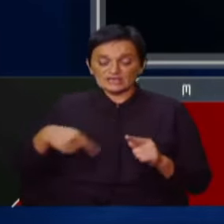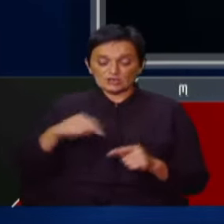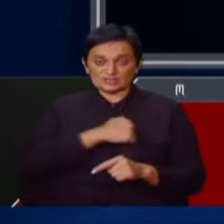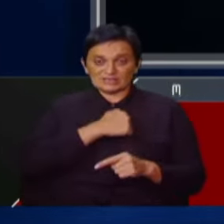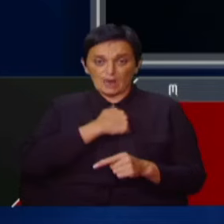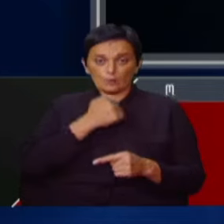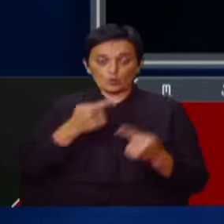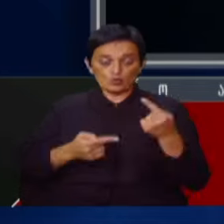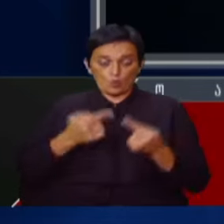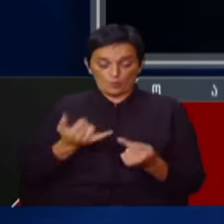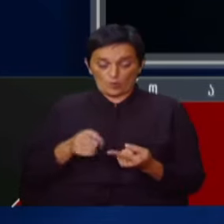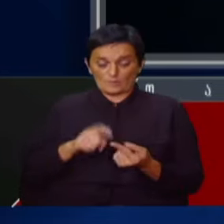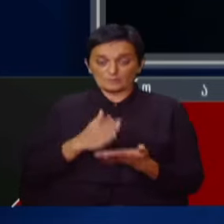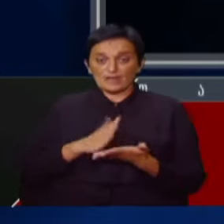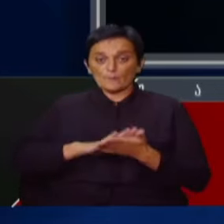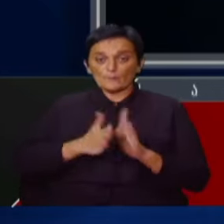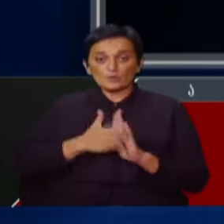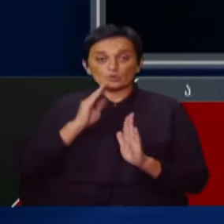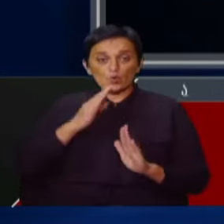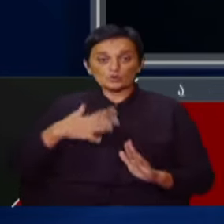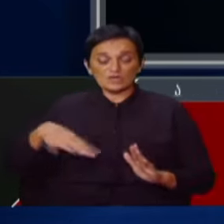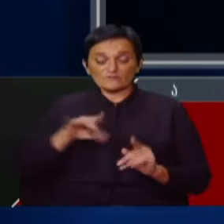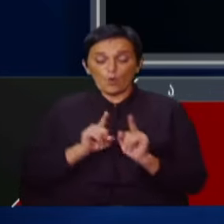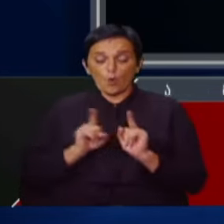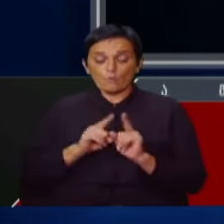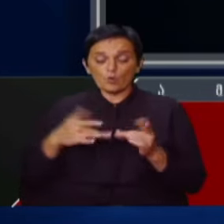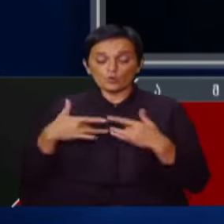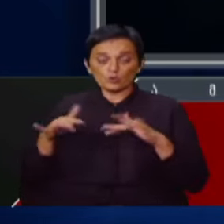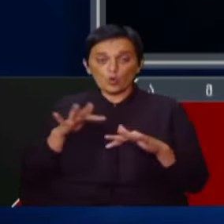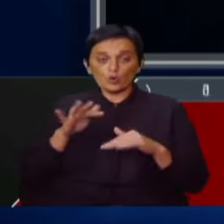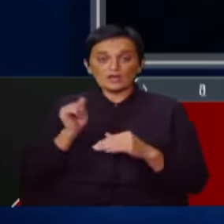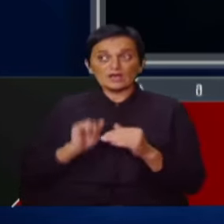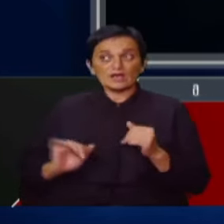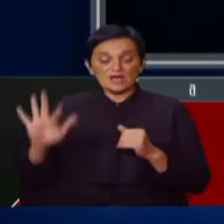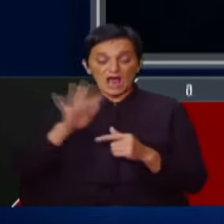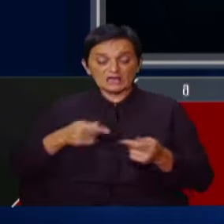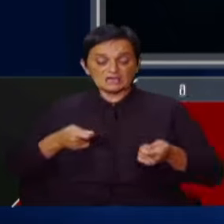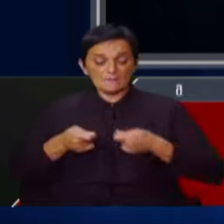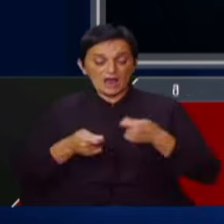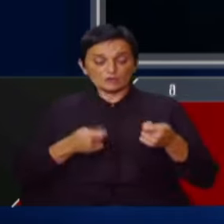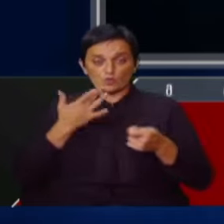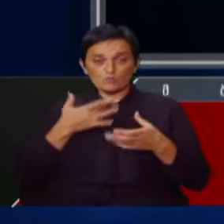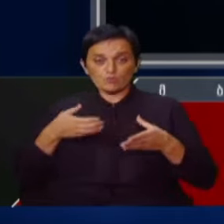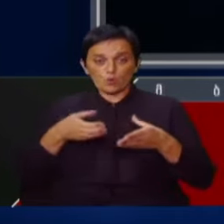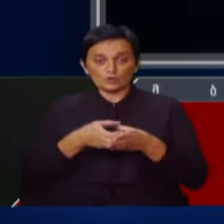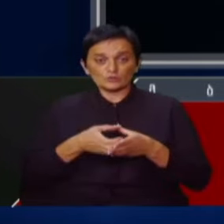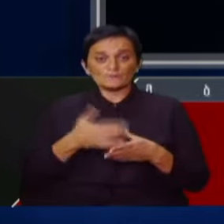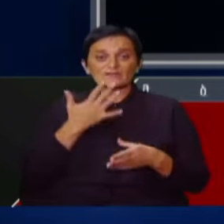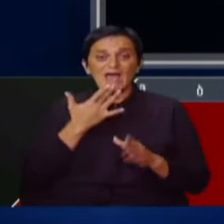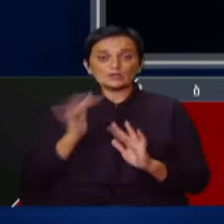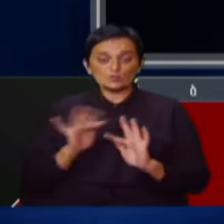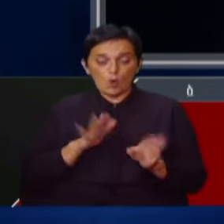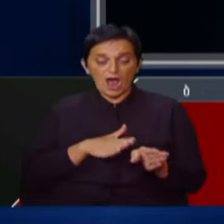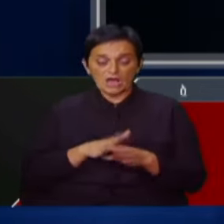სამხედრო კონფლიქტების ფონზე დგას. იმ პირობებში, როდესაც ქვეყანაში ოპოზიციის როლს გარიდან მართული პოლიტიკოსების დანაშაულებრივი ჯგუფი კოლექტიური ნაციონალური